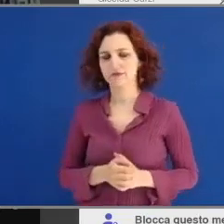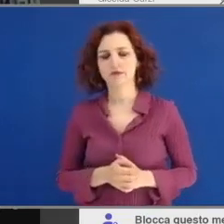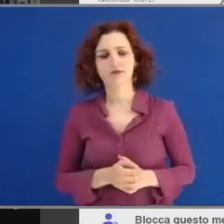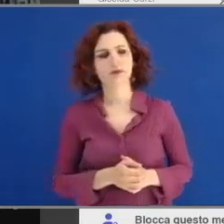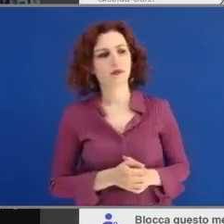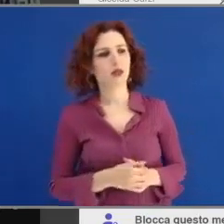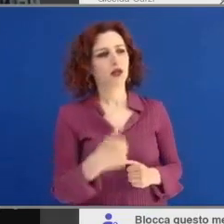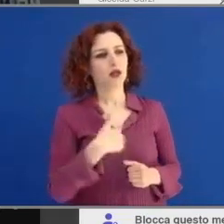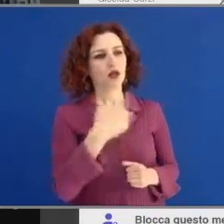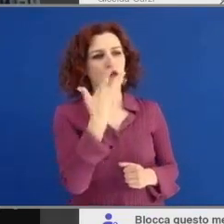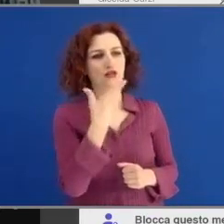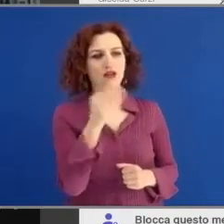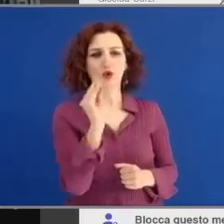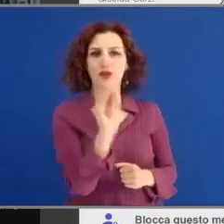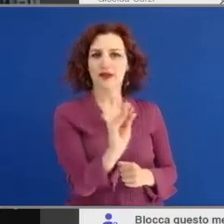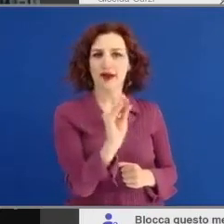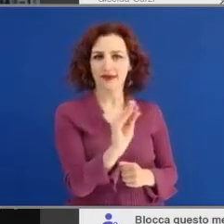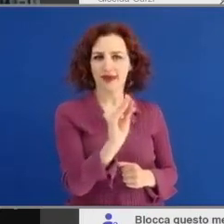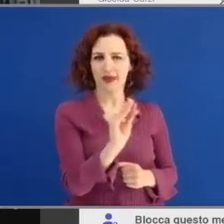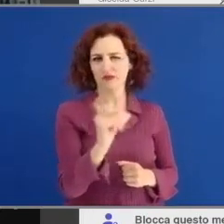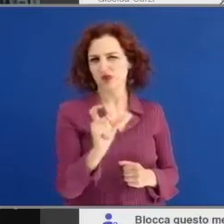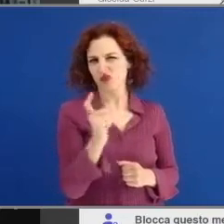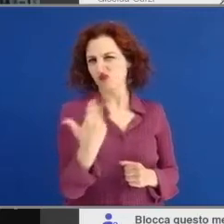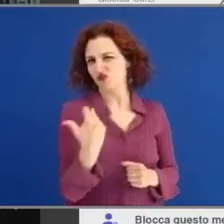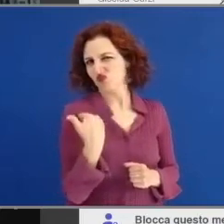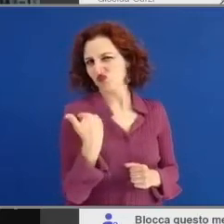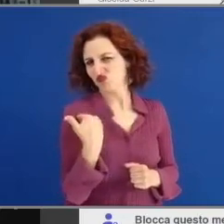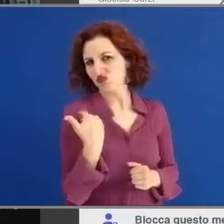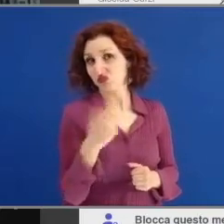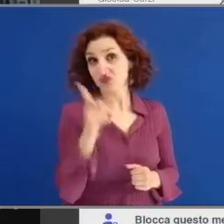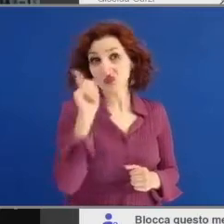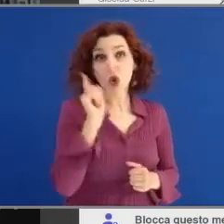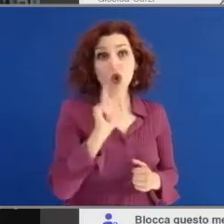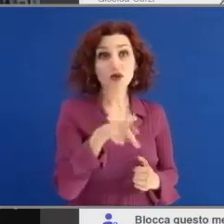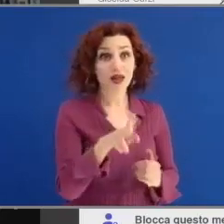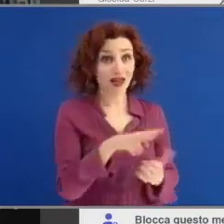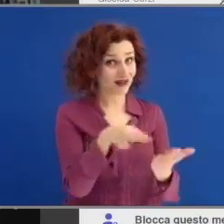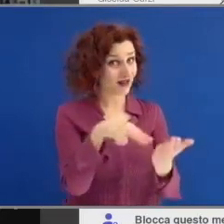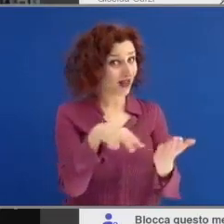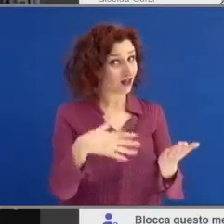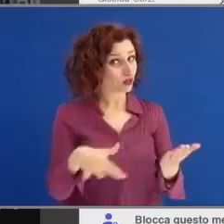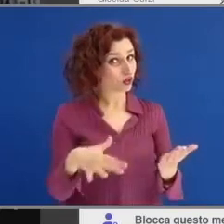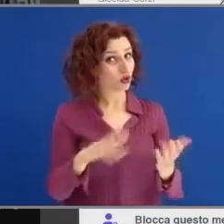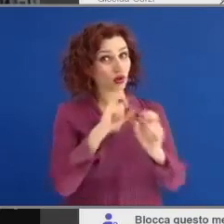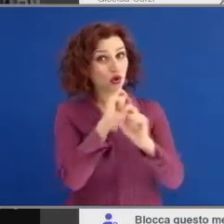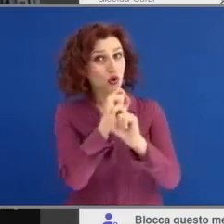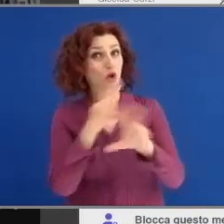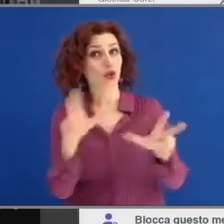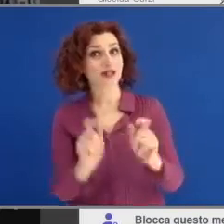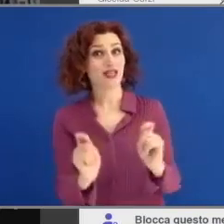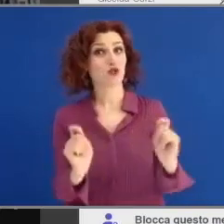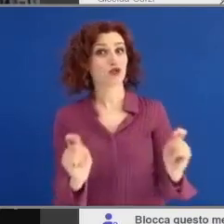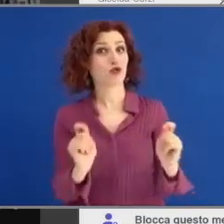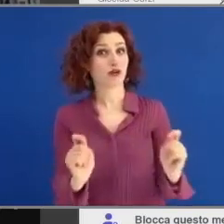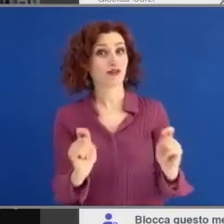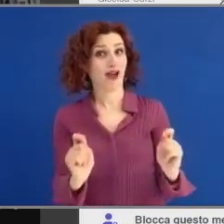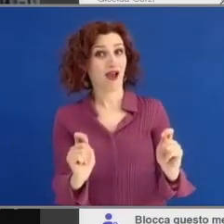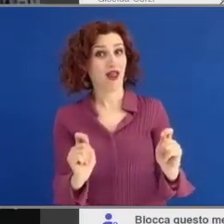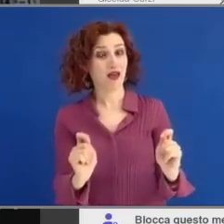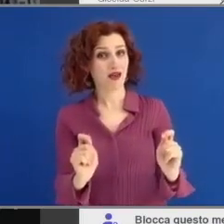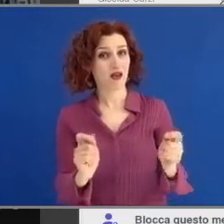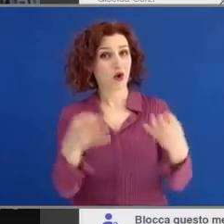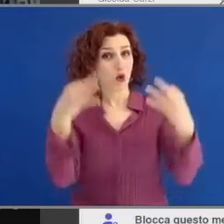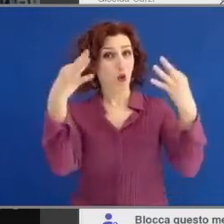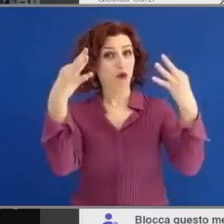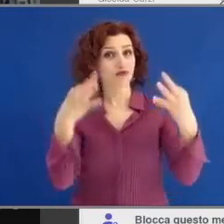Io volevo chiedere questo. Qualche giorno fa, non so se lei l'ha letto, Presidente, abbiamo dato una notizia sul nostro giornale che è stato ufficializzato